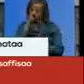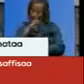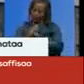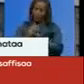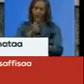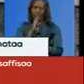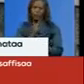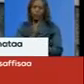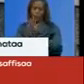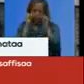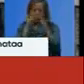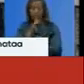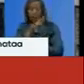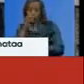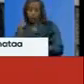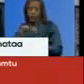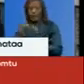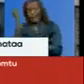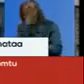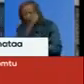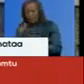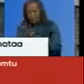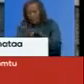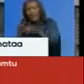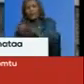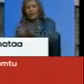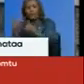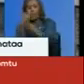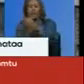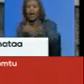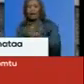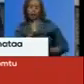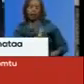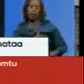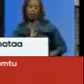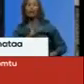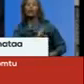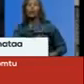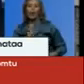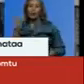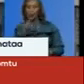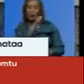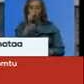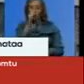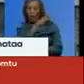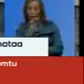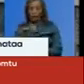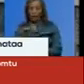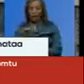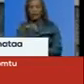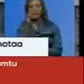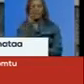በታታሪነታችሁ በልቀታችሁና የትም በሚከተላችሁ የሀገራችሁ የጸዋነት ባህሪ የኢትዮጵያና